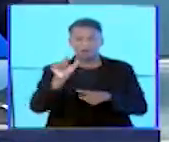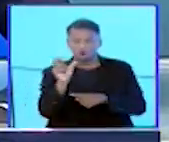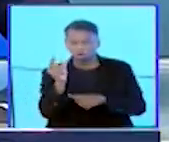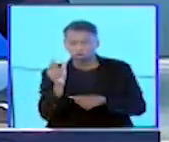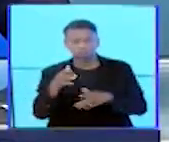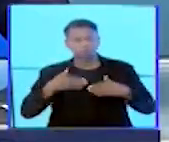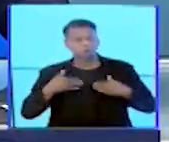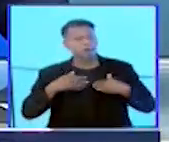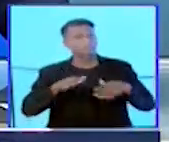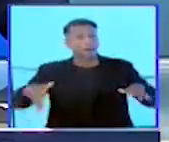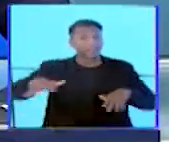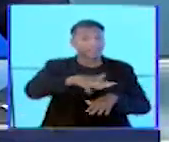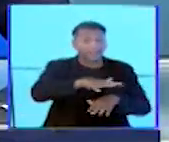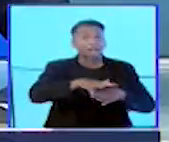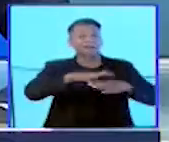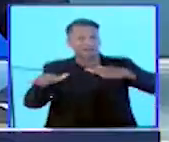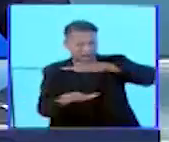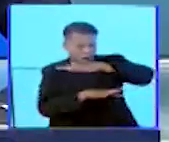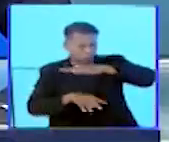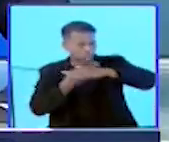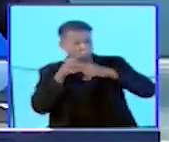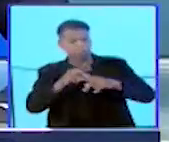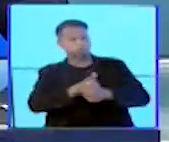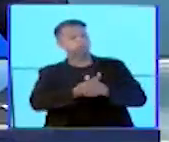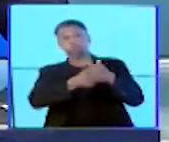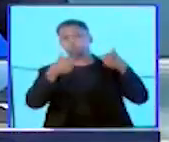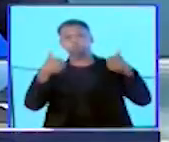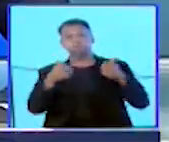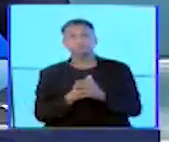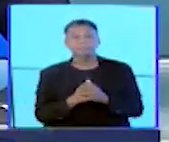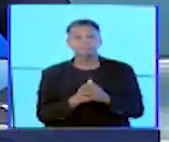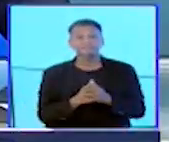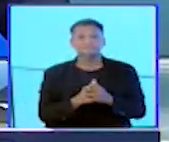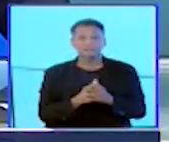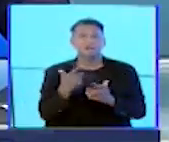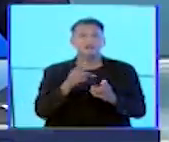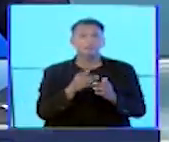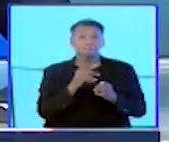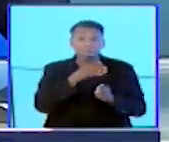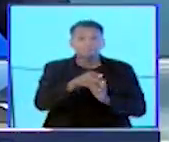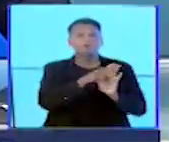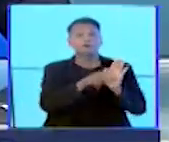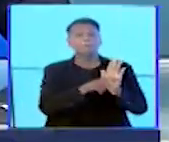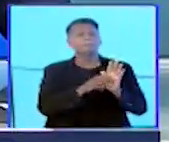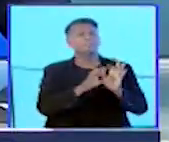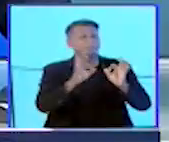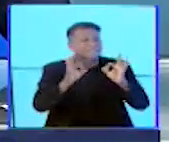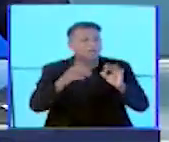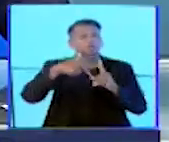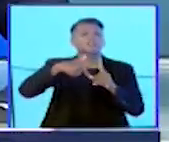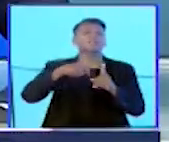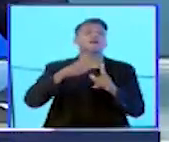dan bawah laut berpadu dengan budaya. Berikut kami hadirkan program spesial 17 Agustus dan ulang tahun RCTI